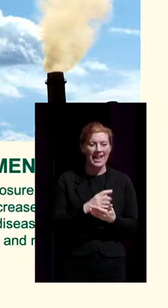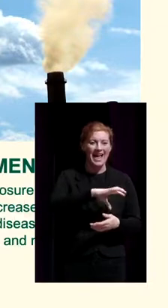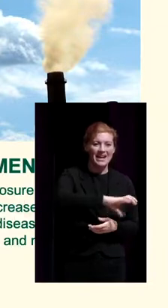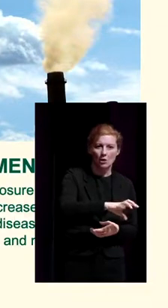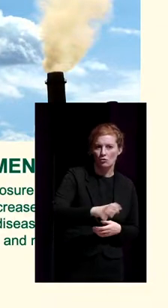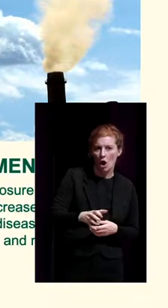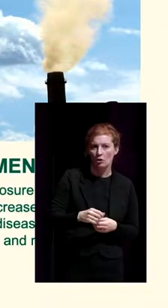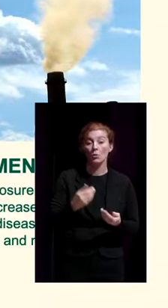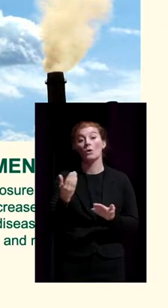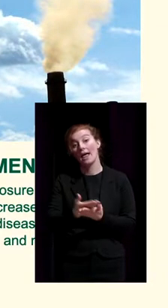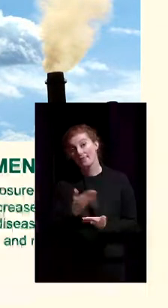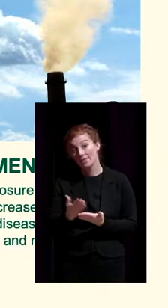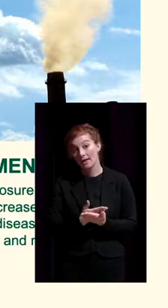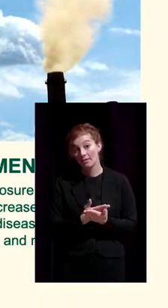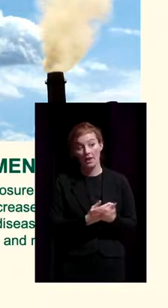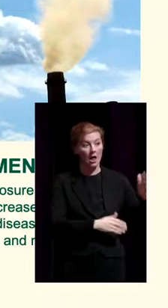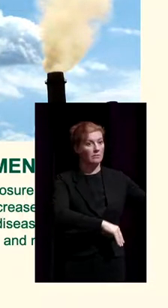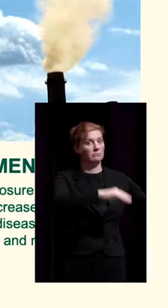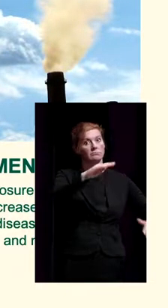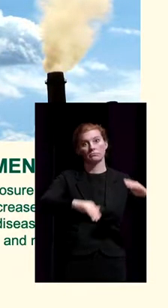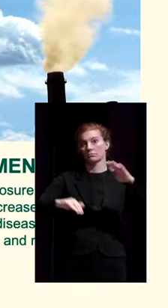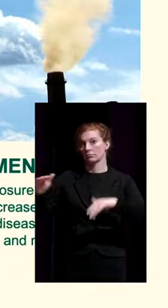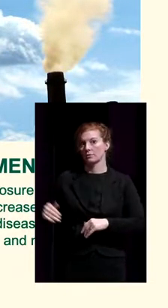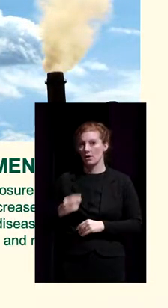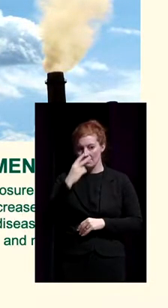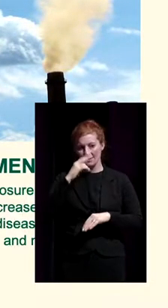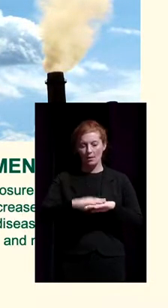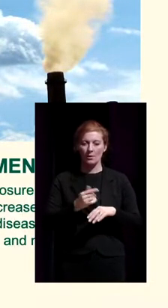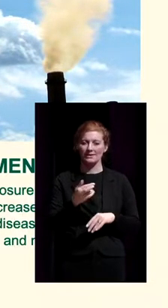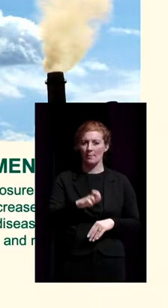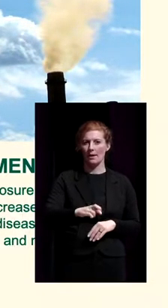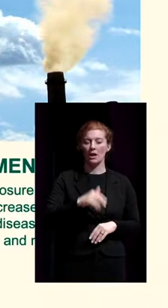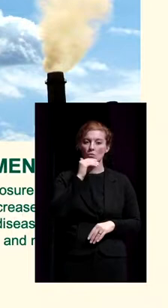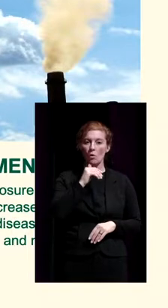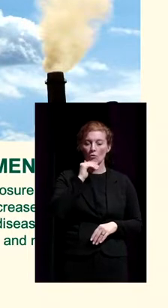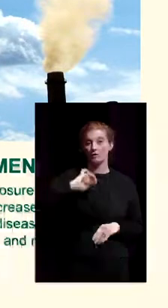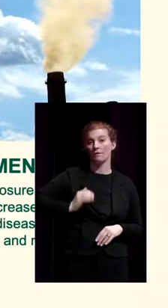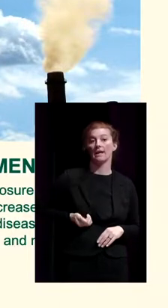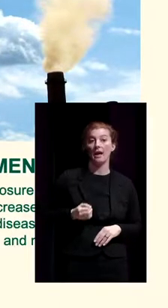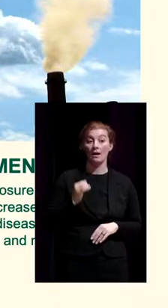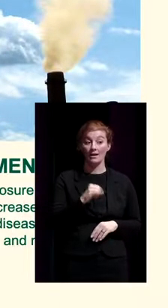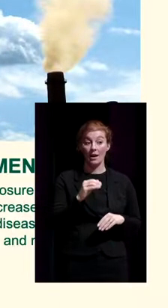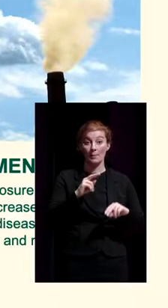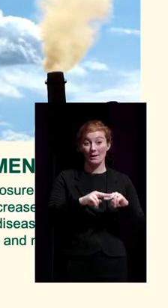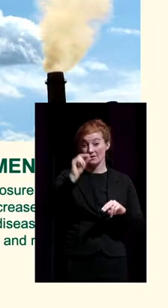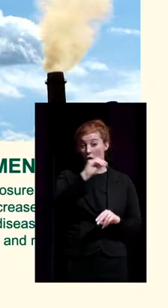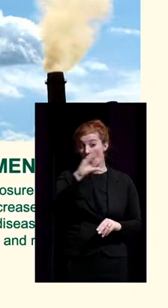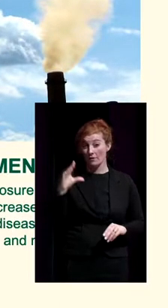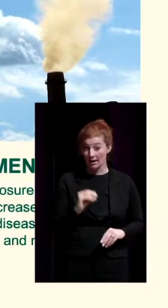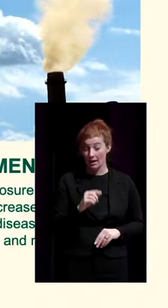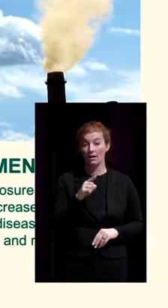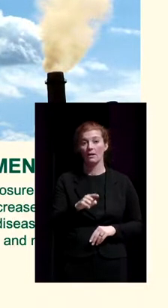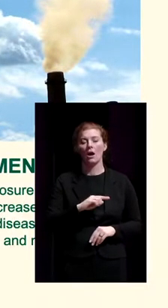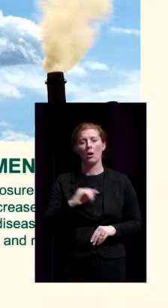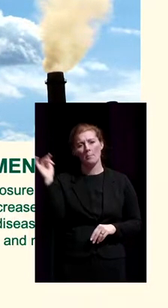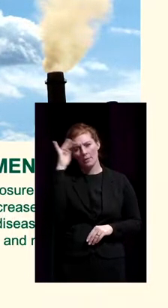är variationer. Ta en tonårsflicka till exempel. Tonårsflickor i Afrika dör fortfarande av problem som är